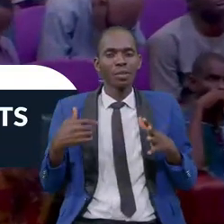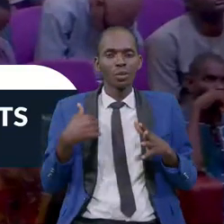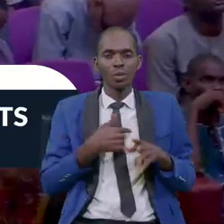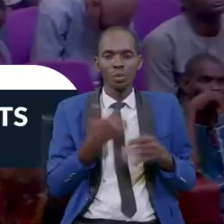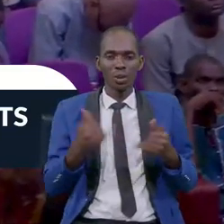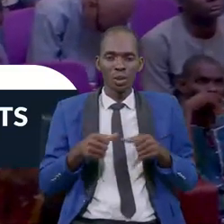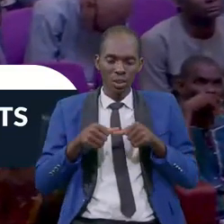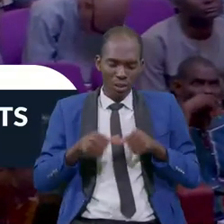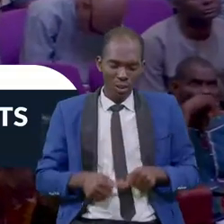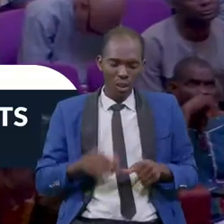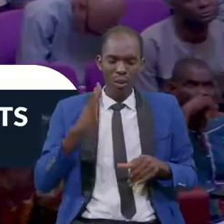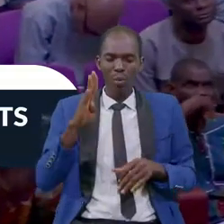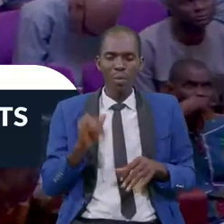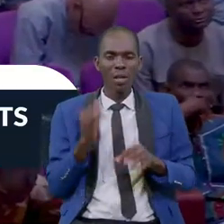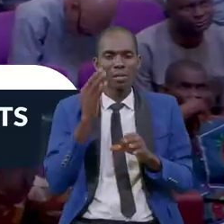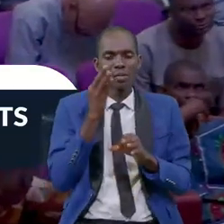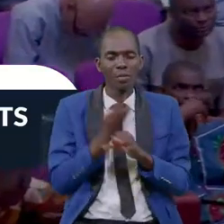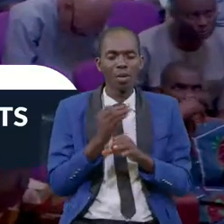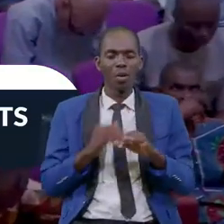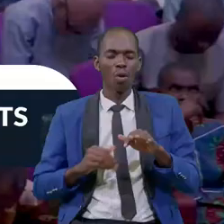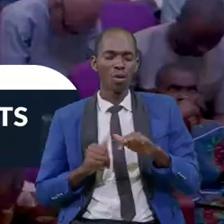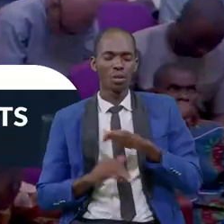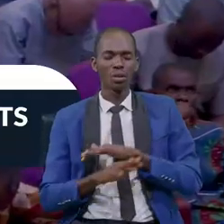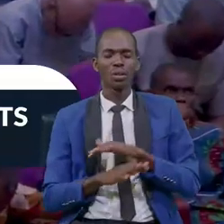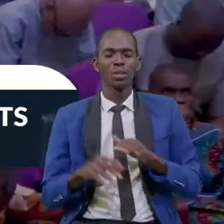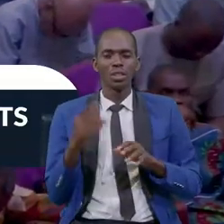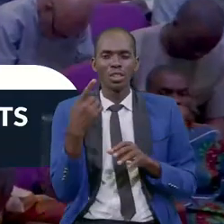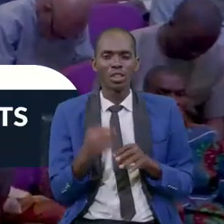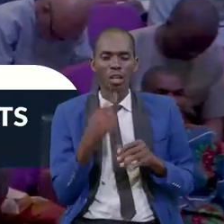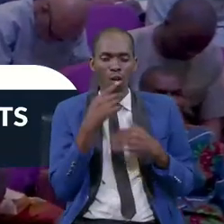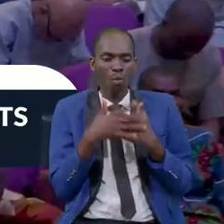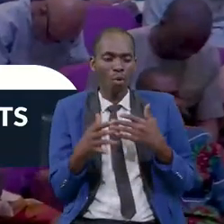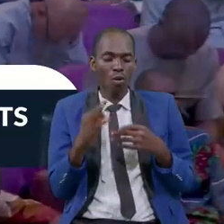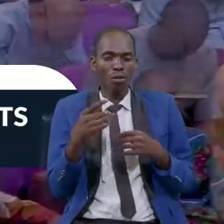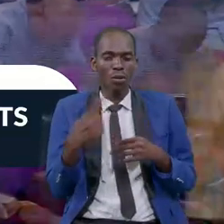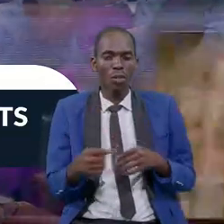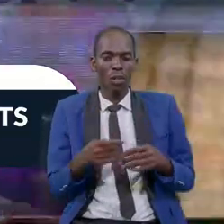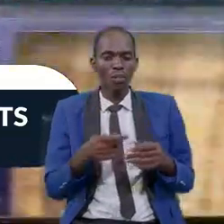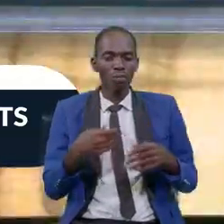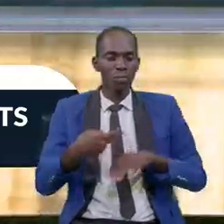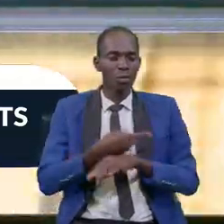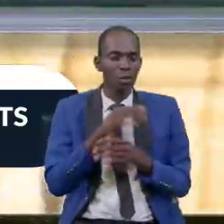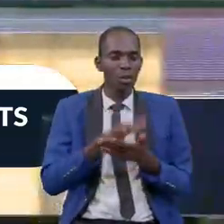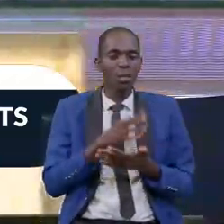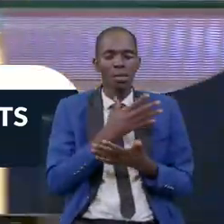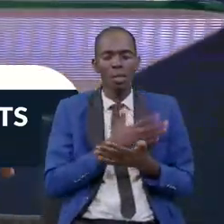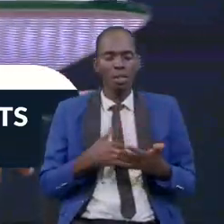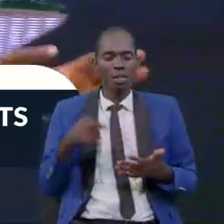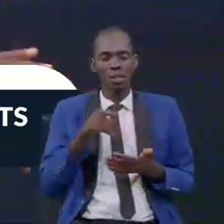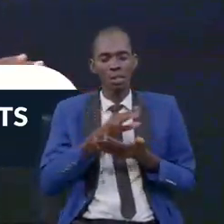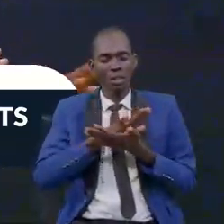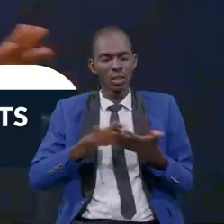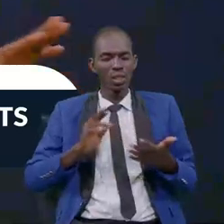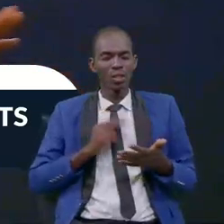sommes restés par la foi, la confession, sous le sang de l'agneau. Et il nous a lavé, il nous a purifié, il nous a